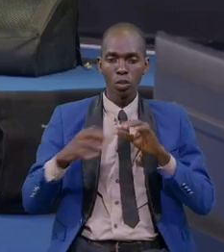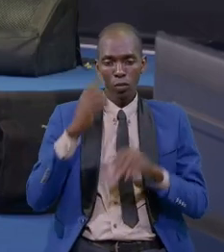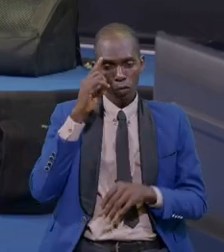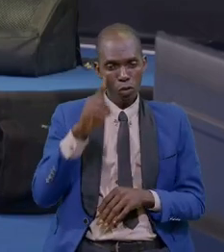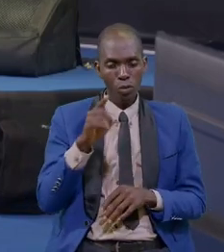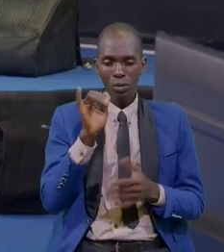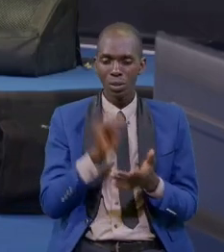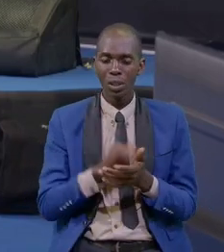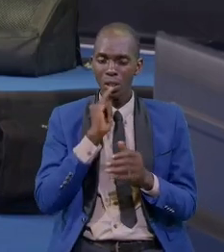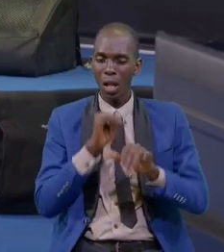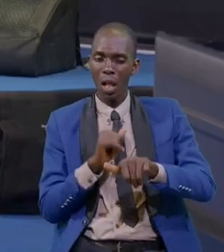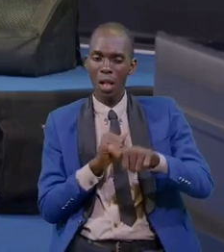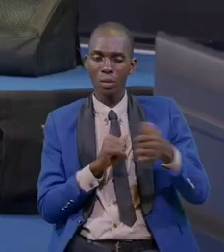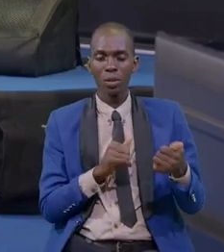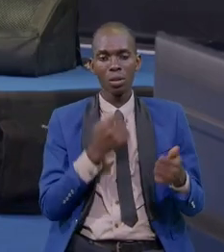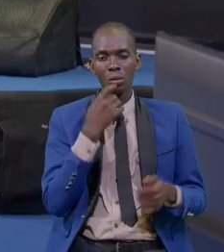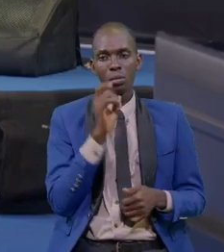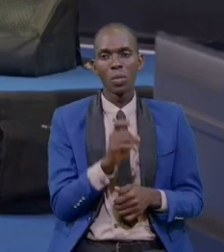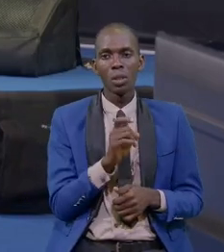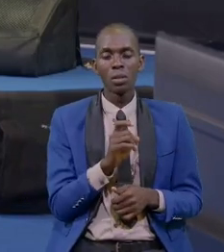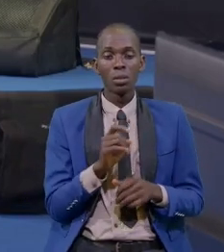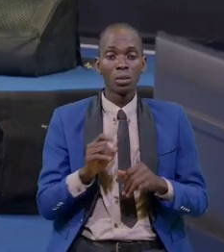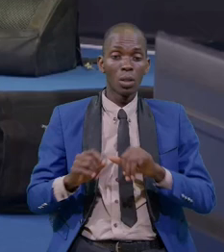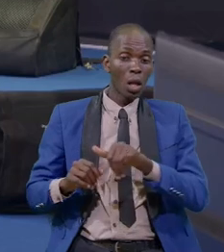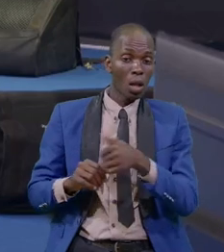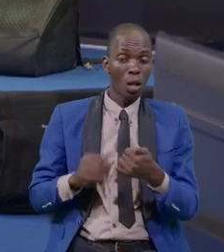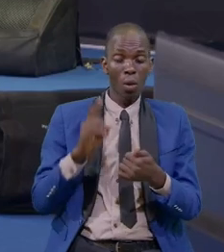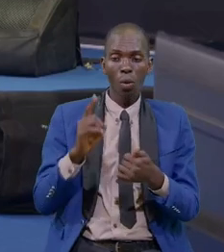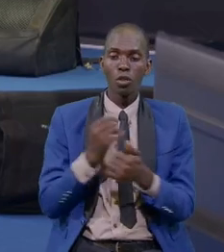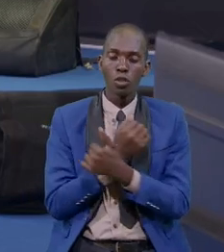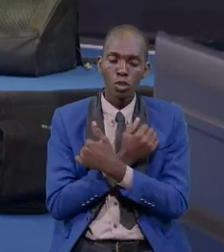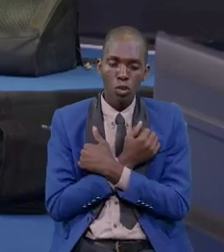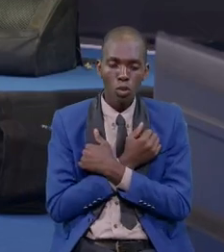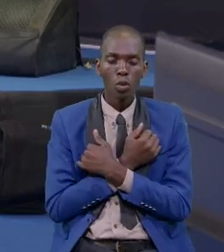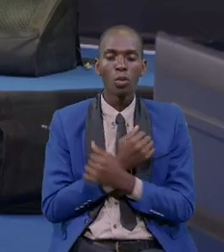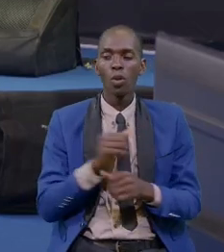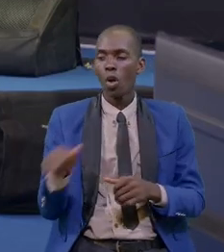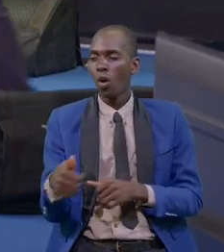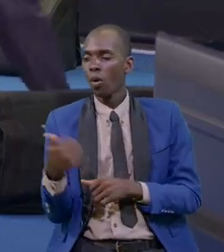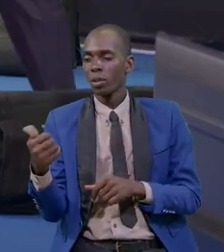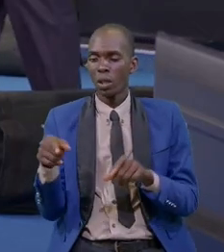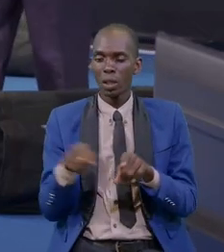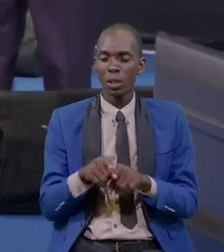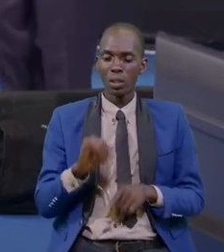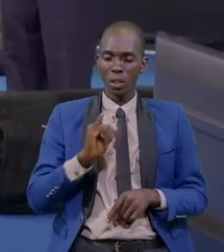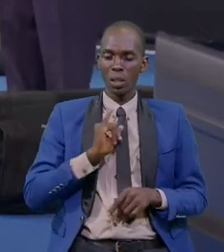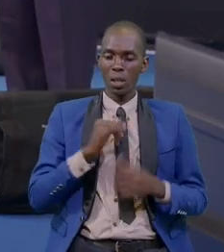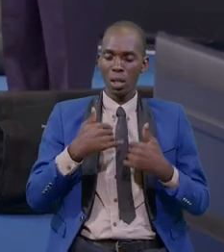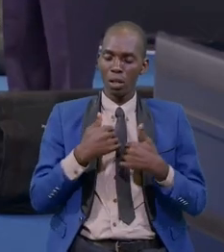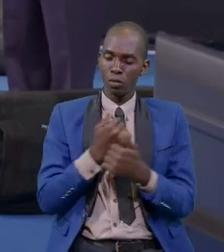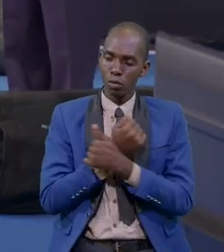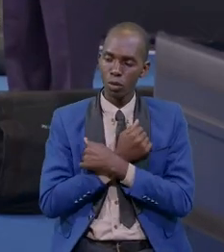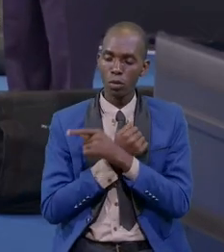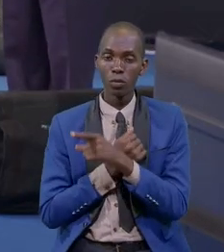commandement. Aimez-vous les uns les autres comme je vous ai aimé. Ça c'est un autre commandement. Ici voici encore un autre commandement.